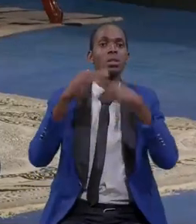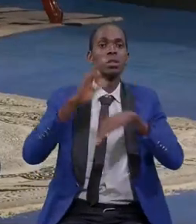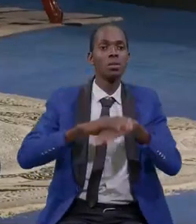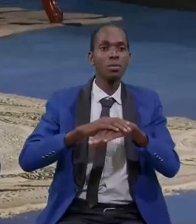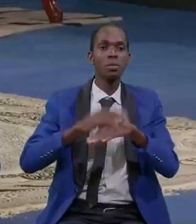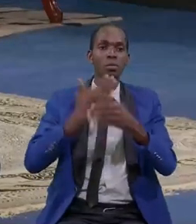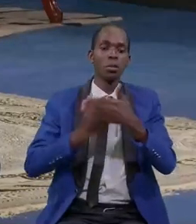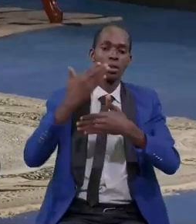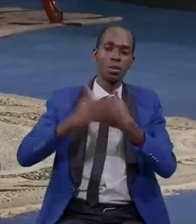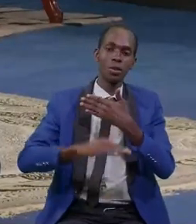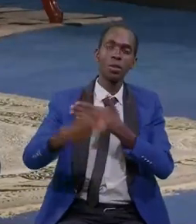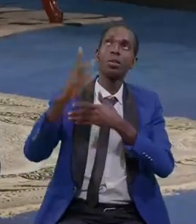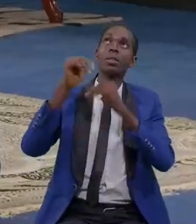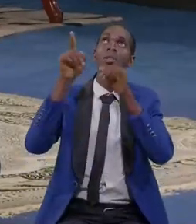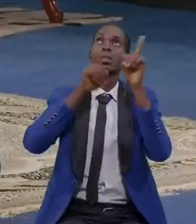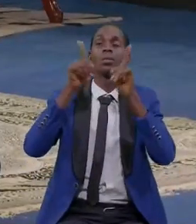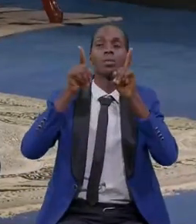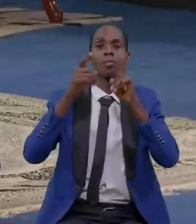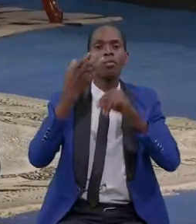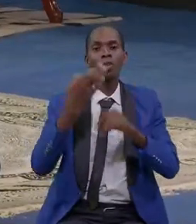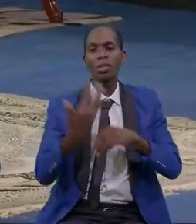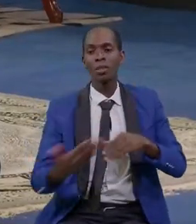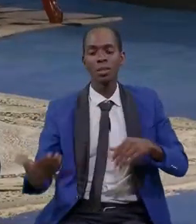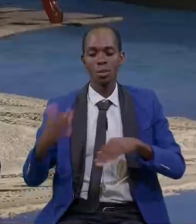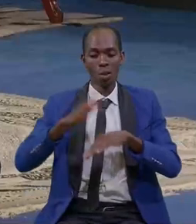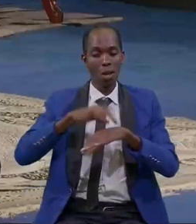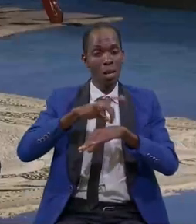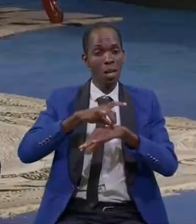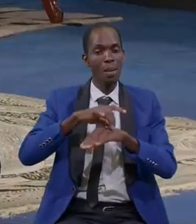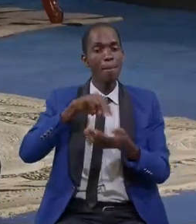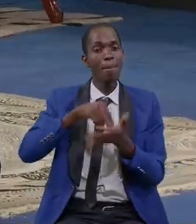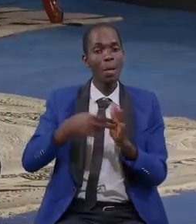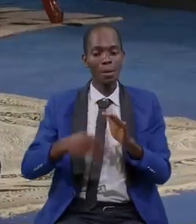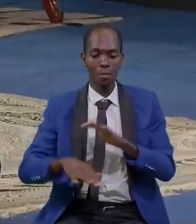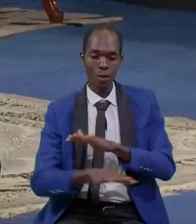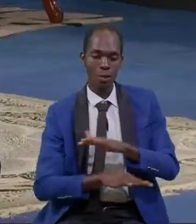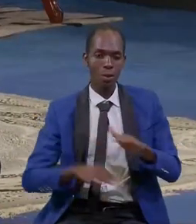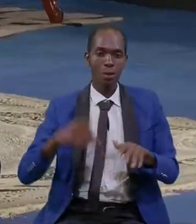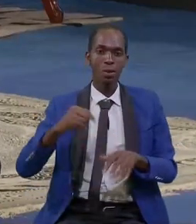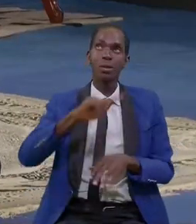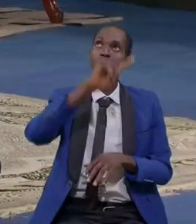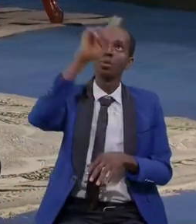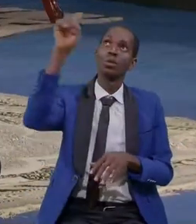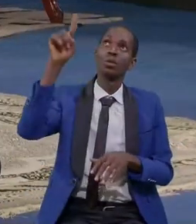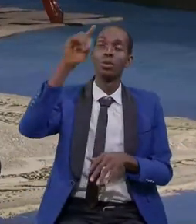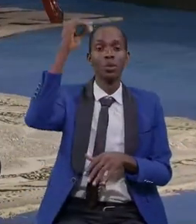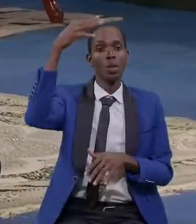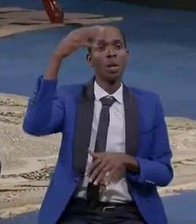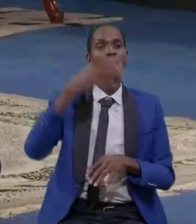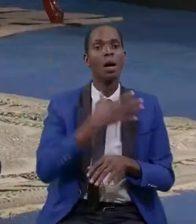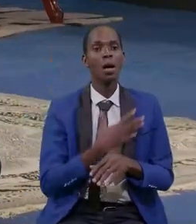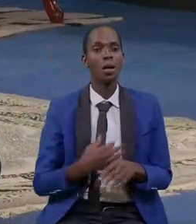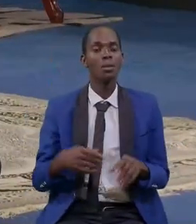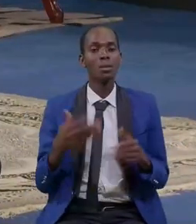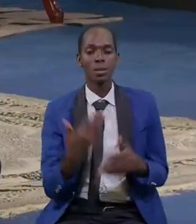des étoiles, sur la terre, sous le soleil et sous la